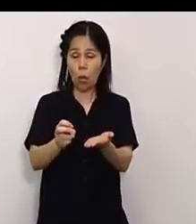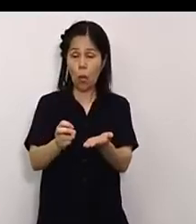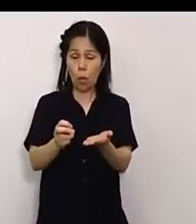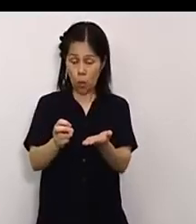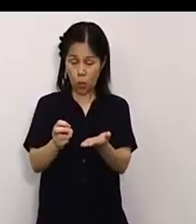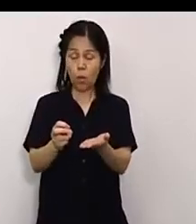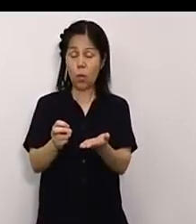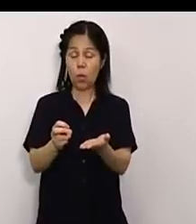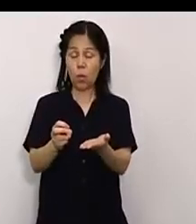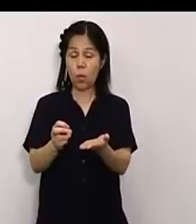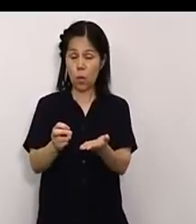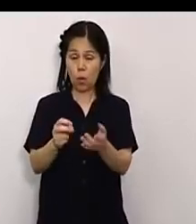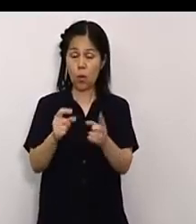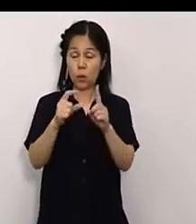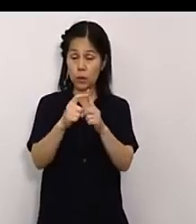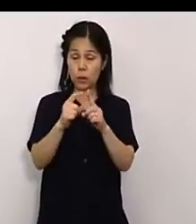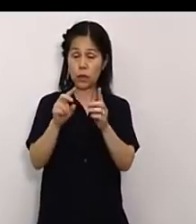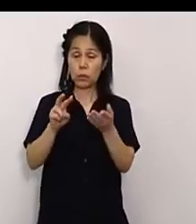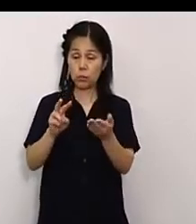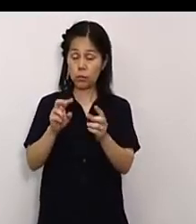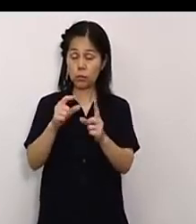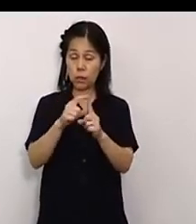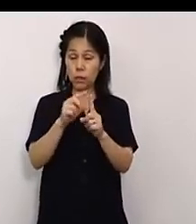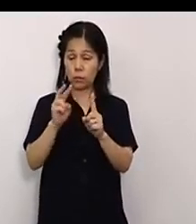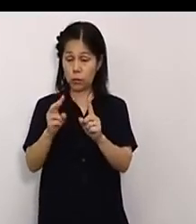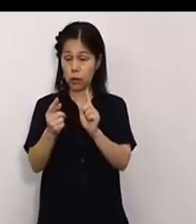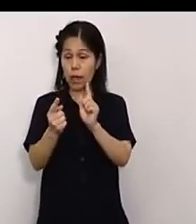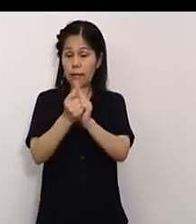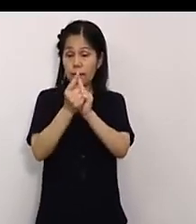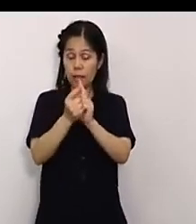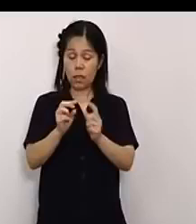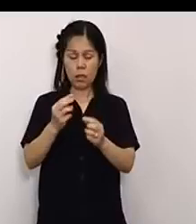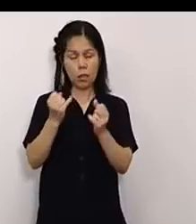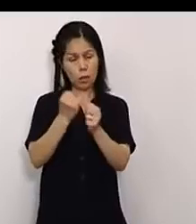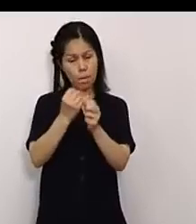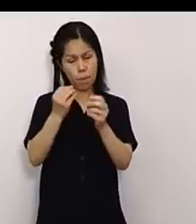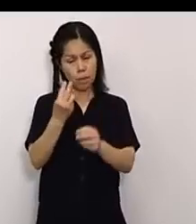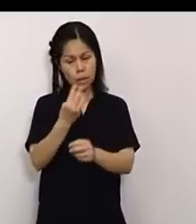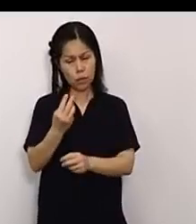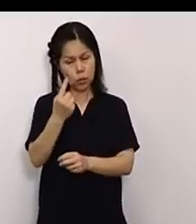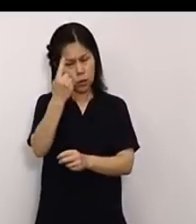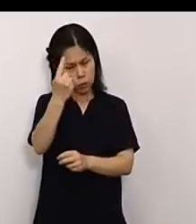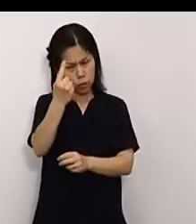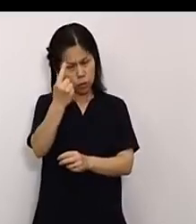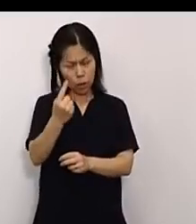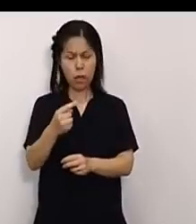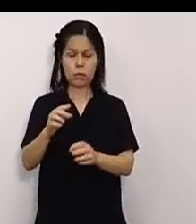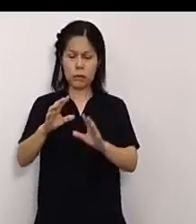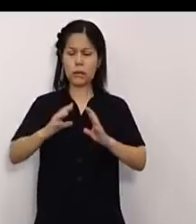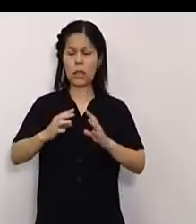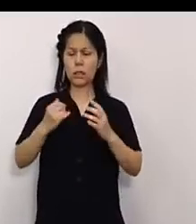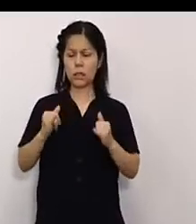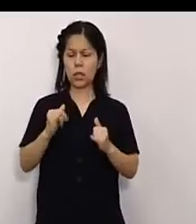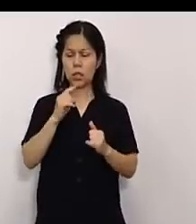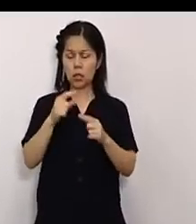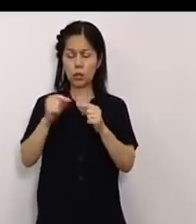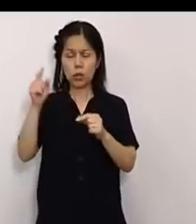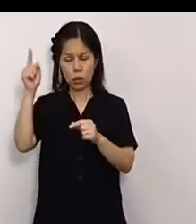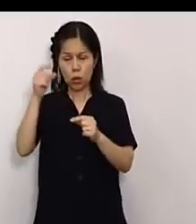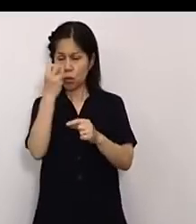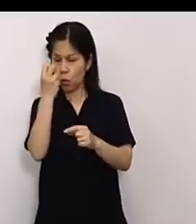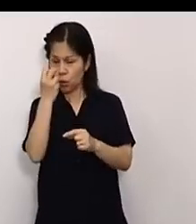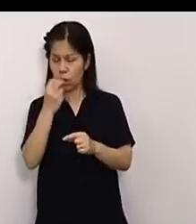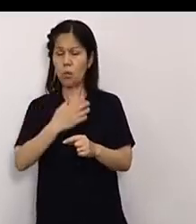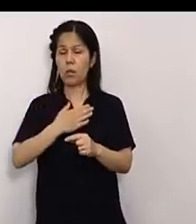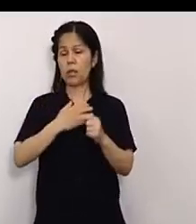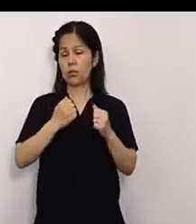の DV に遭った人たち、まあ、結婚している人の3人に1人が DV 被害者だということをあの国の調査では、出ているわけ